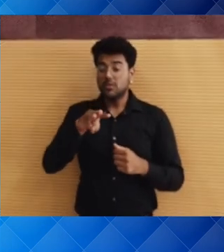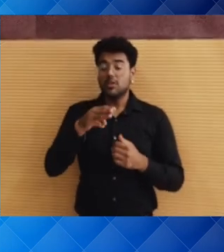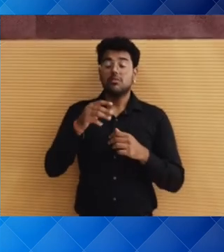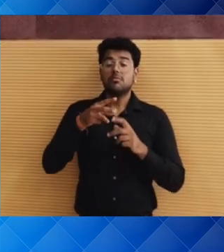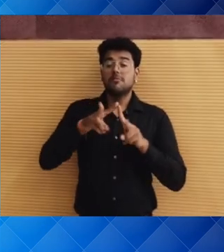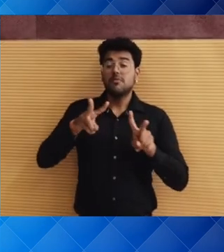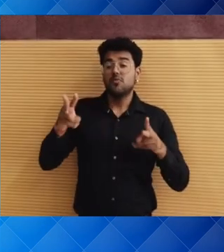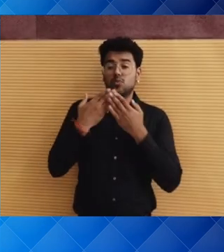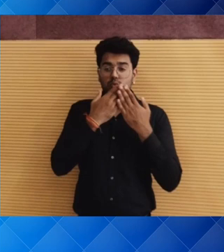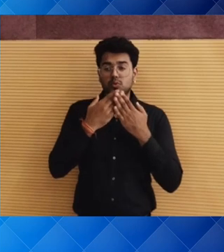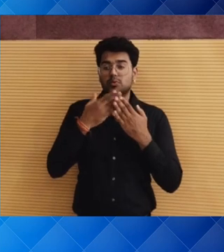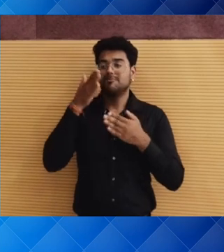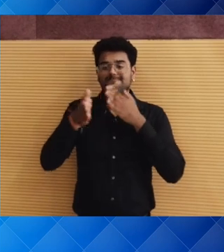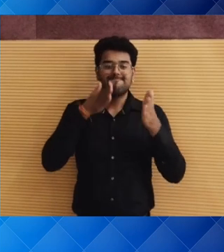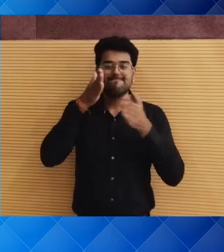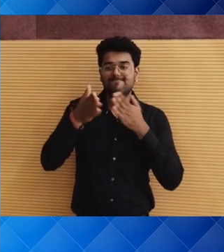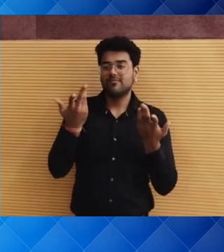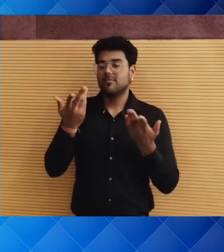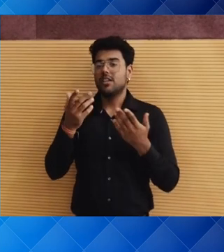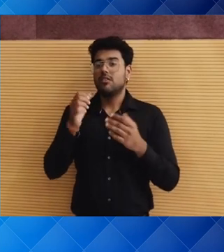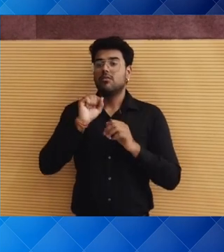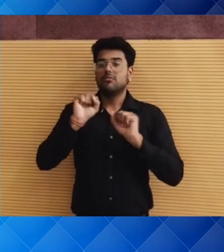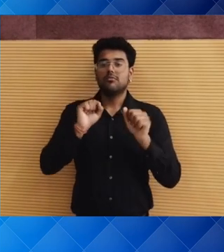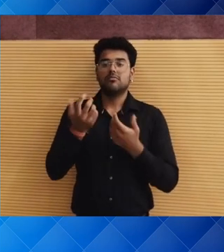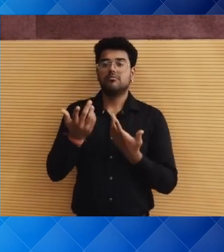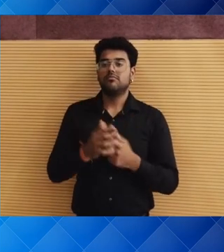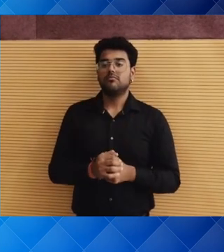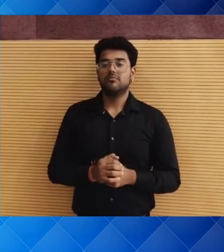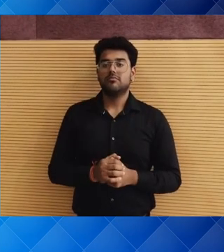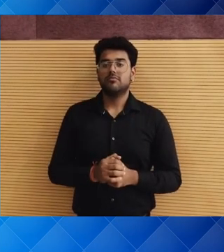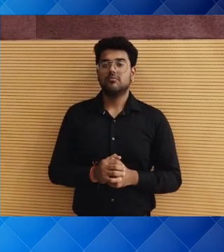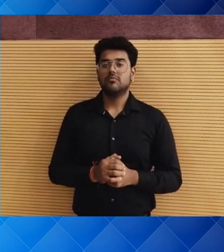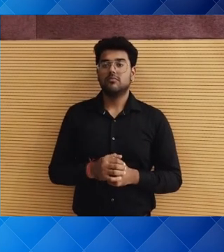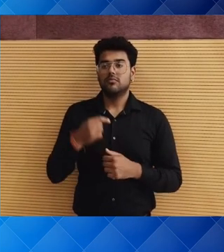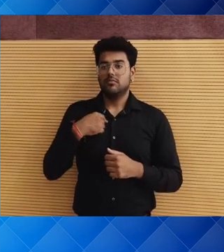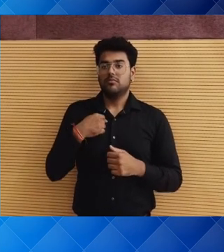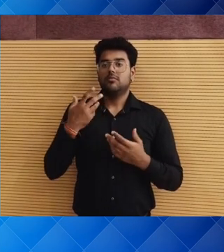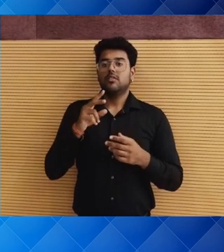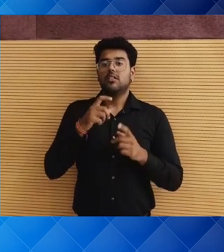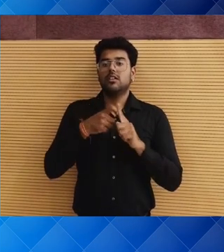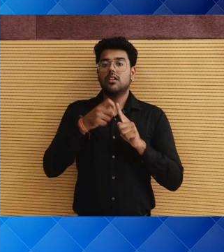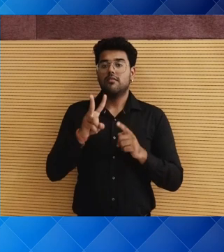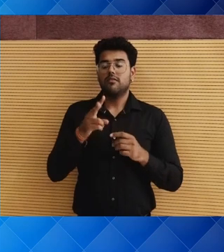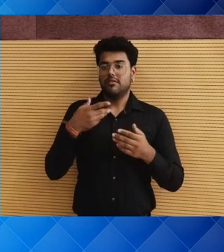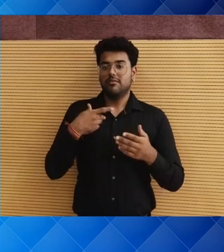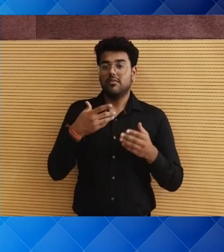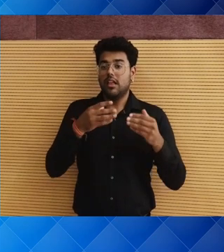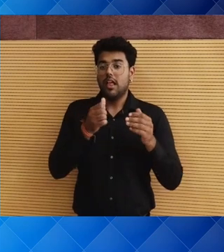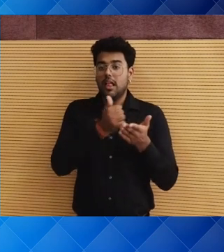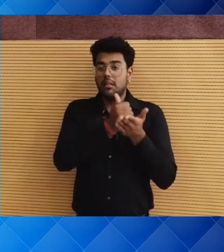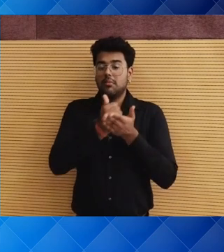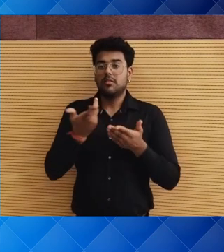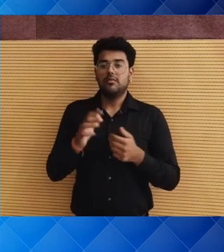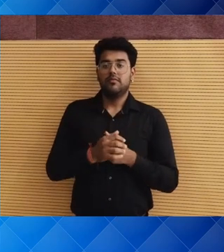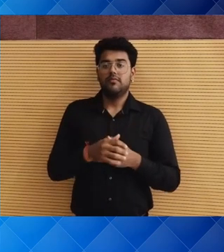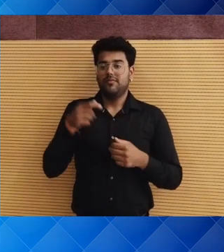स्कूल में जहां उनकी व्यवस्था थी ऐसे जगह पे उन्होंने हम तो केंद्रीय विद्यालय के माध्यम से पायलट कर रहे